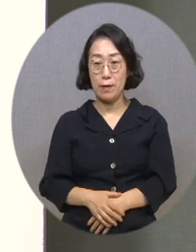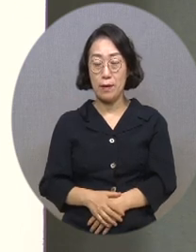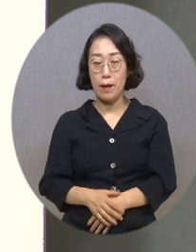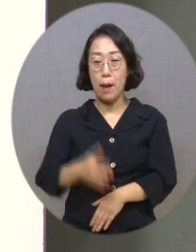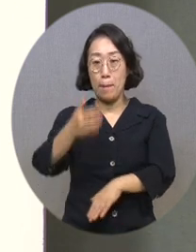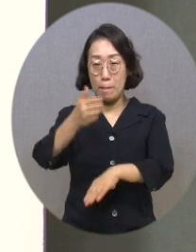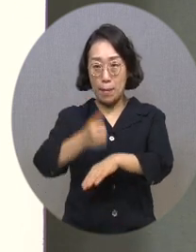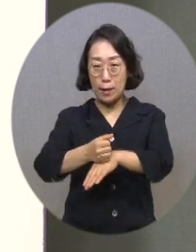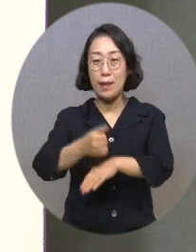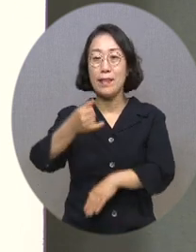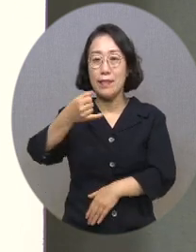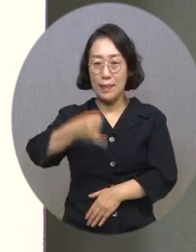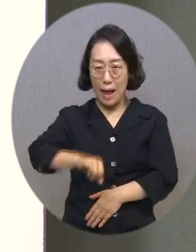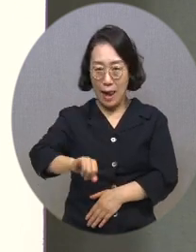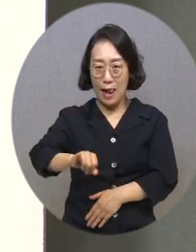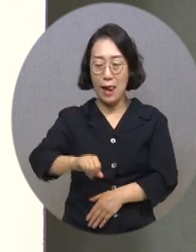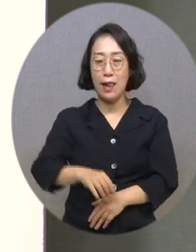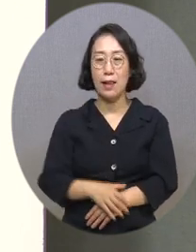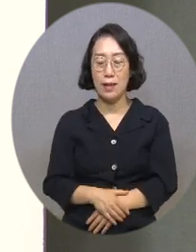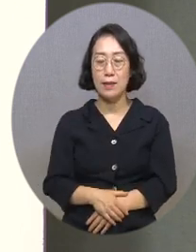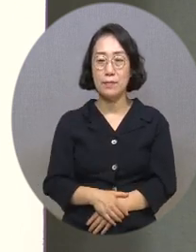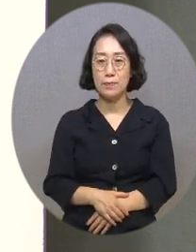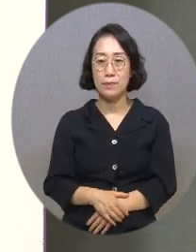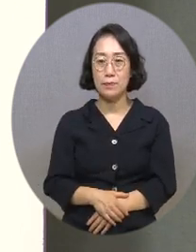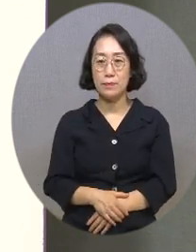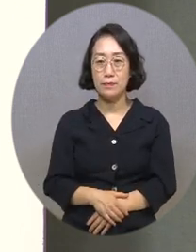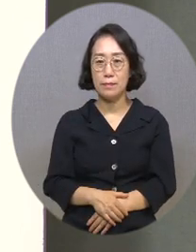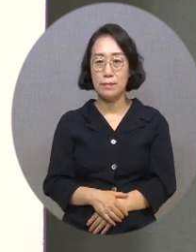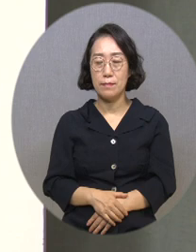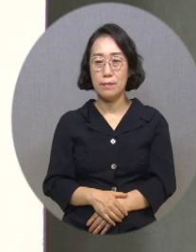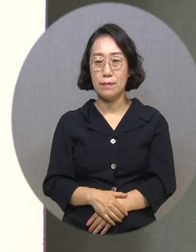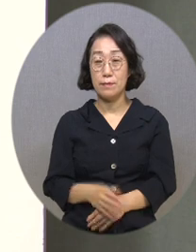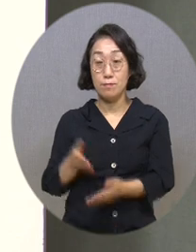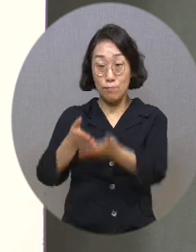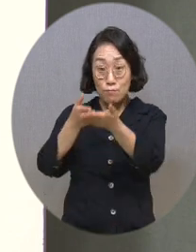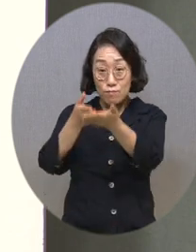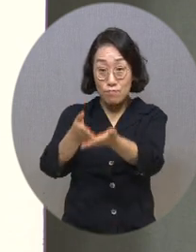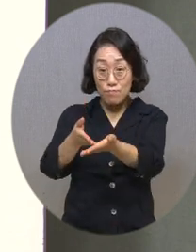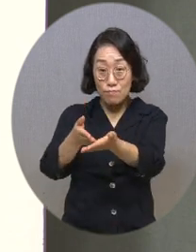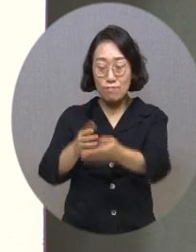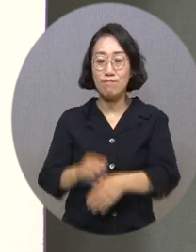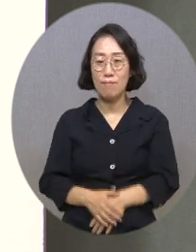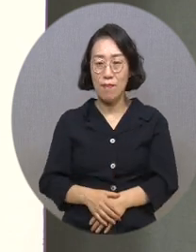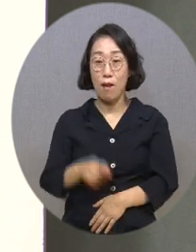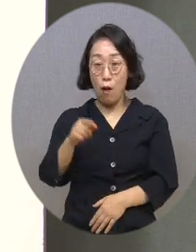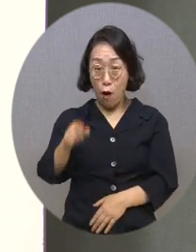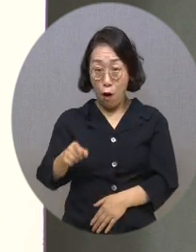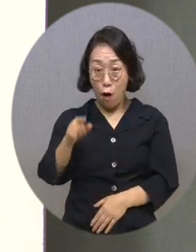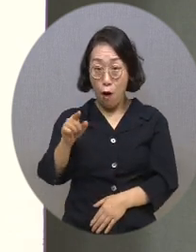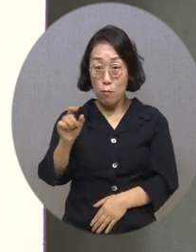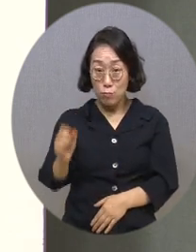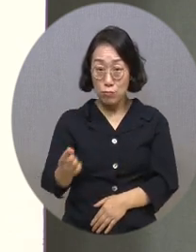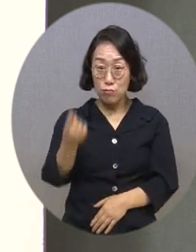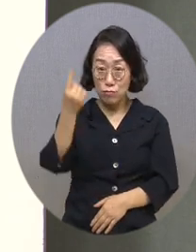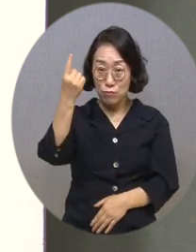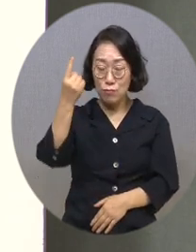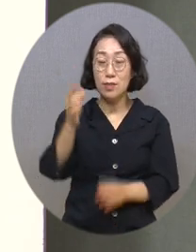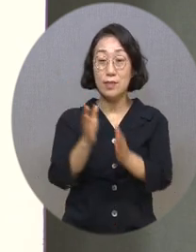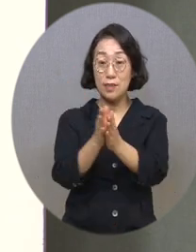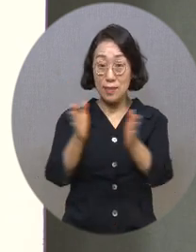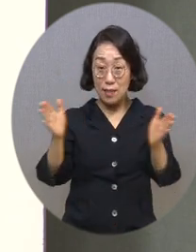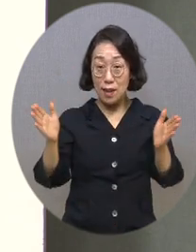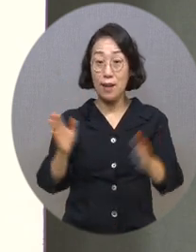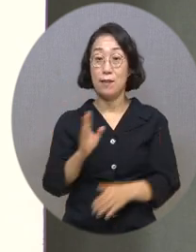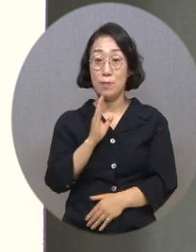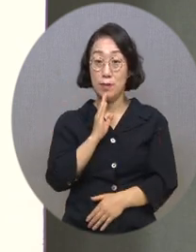막내 여식 따님이 권유를 해서 결국은 그것이 인연이 돼가지고